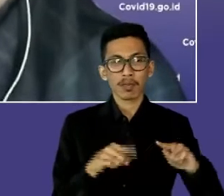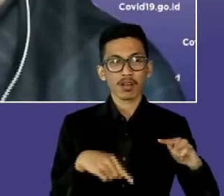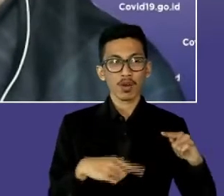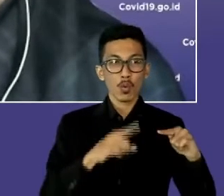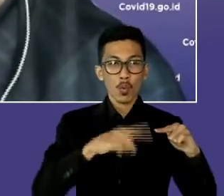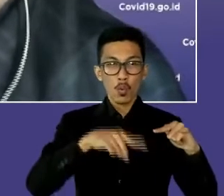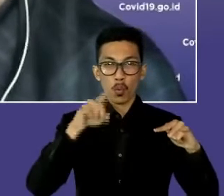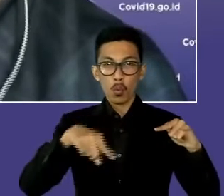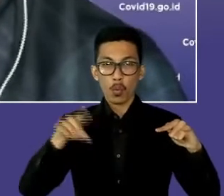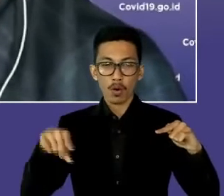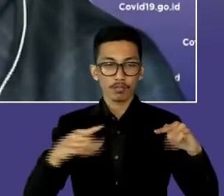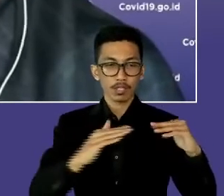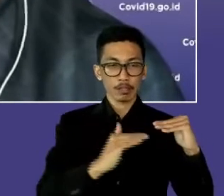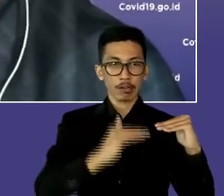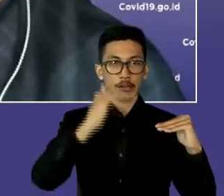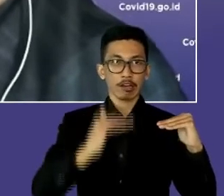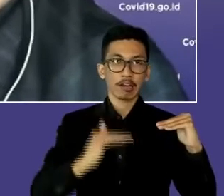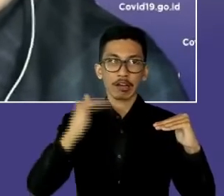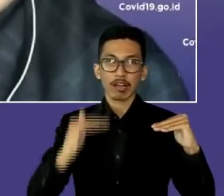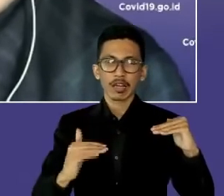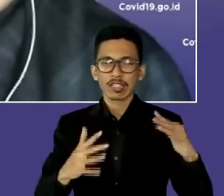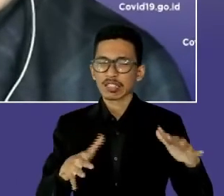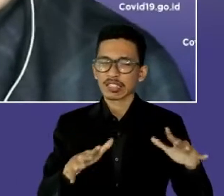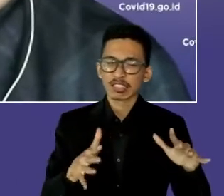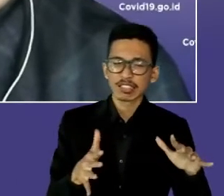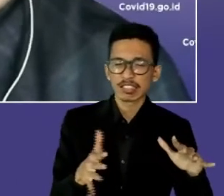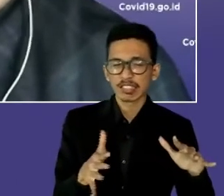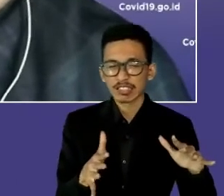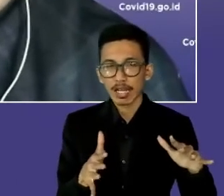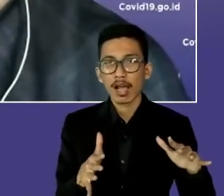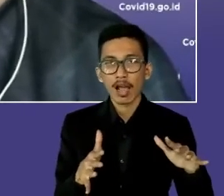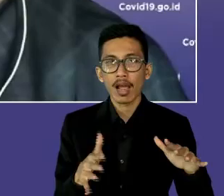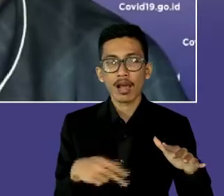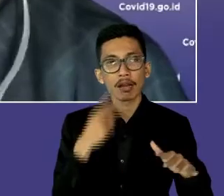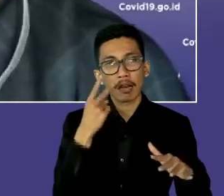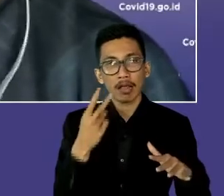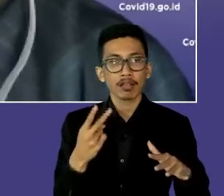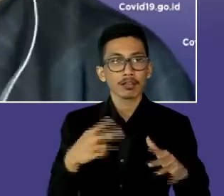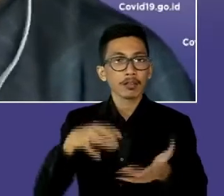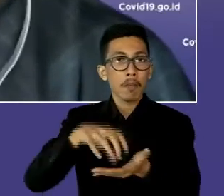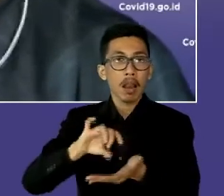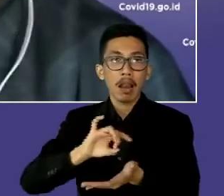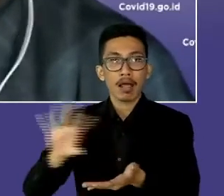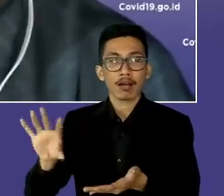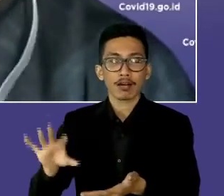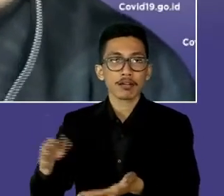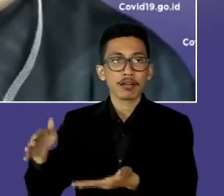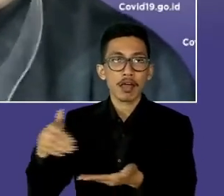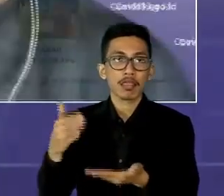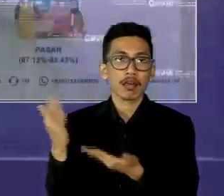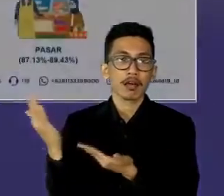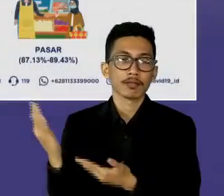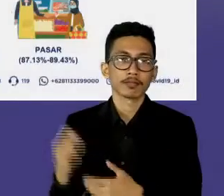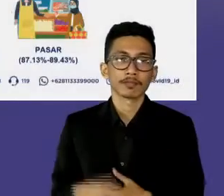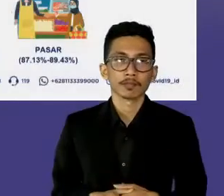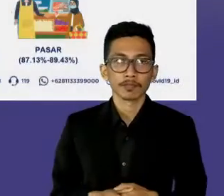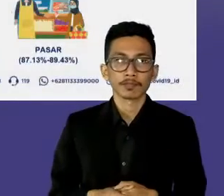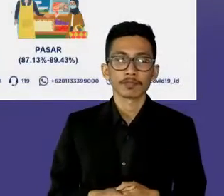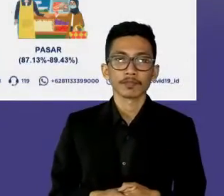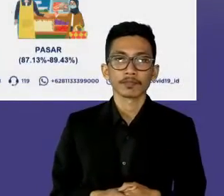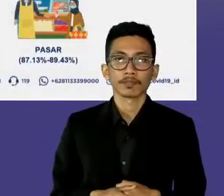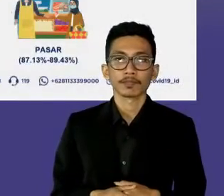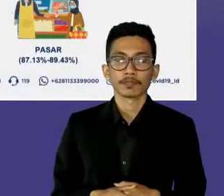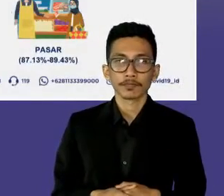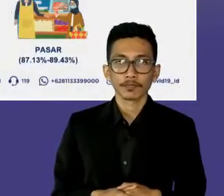amat, kenapa pakai turun ya? Oke, kita lihat lagi barangkali ya, lebih detail lagi nih lokasi kerumunannya barangkali. Jadi hal-hal yang kita